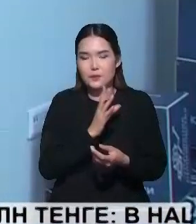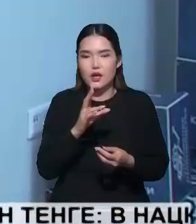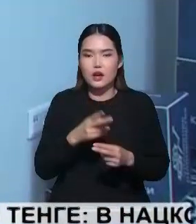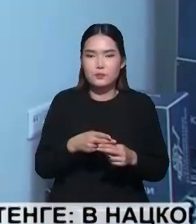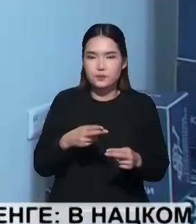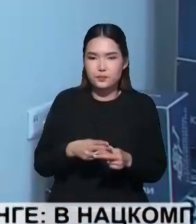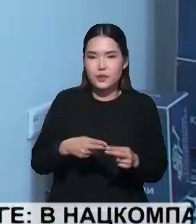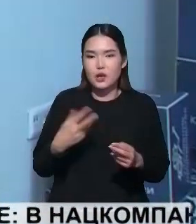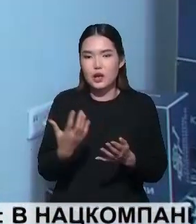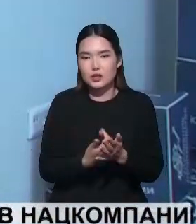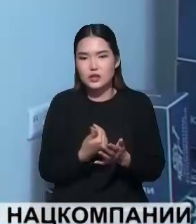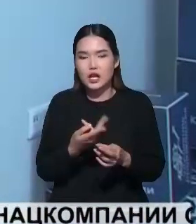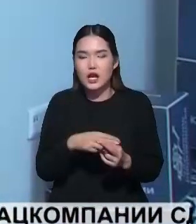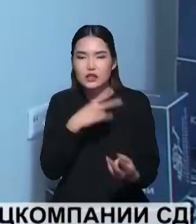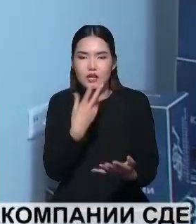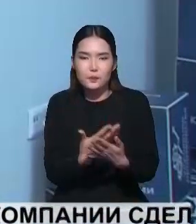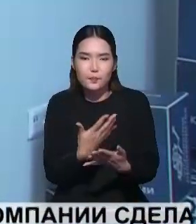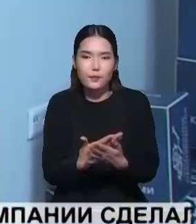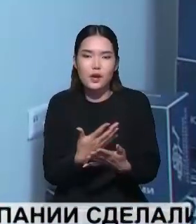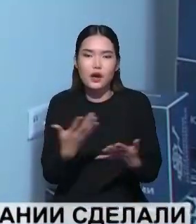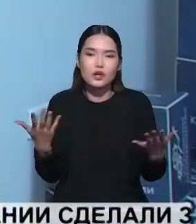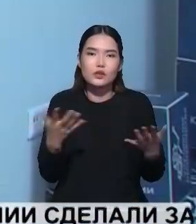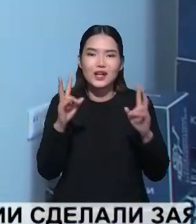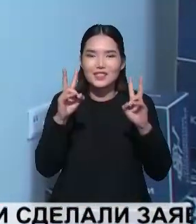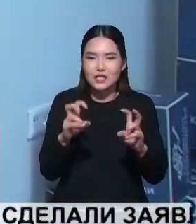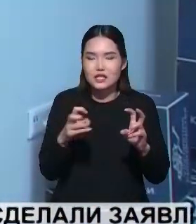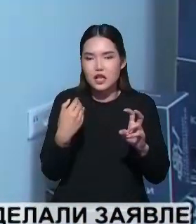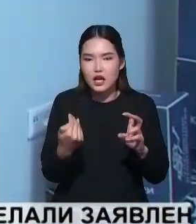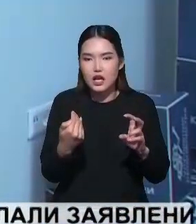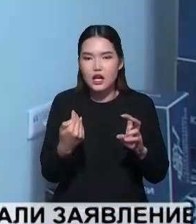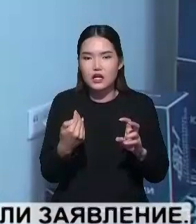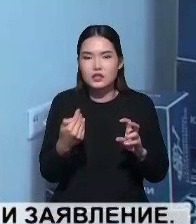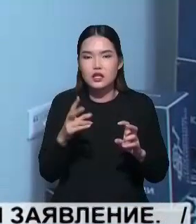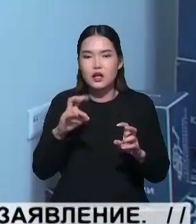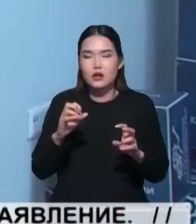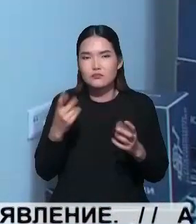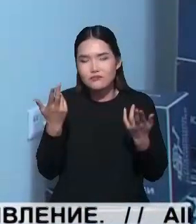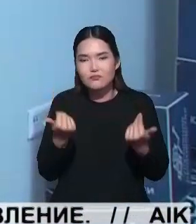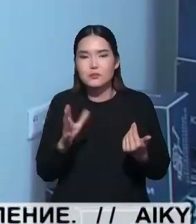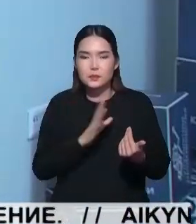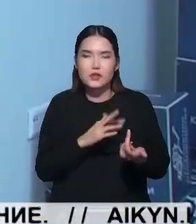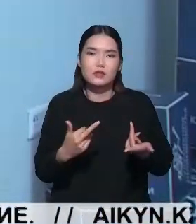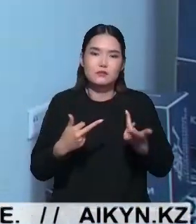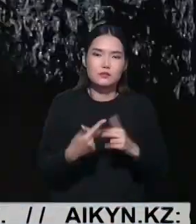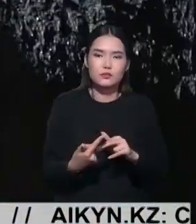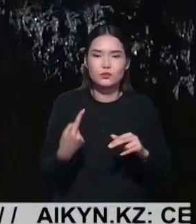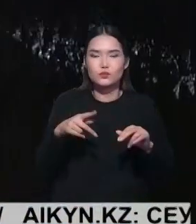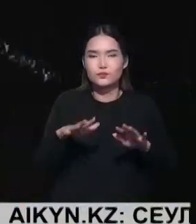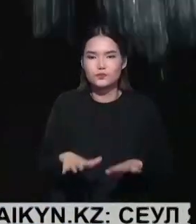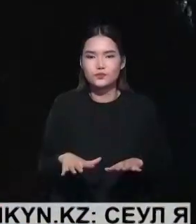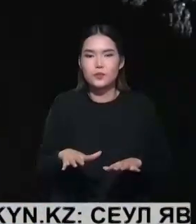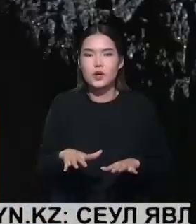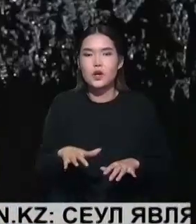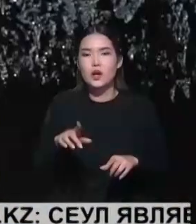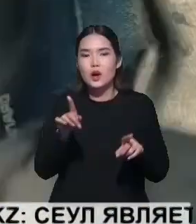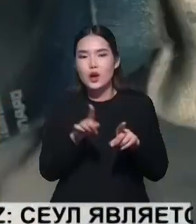чтобы дистанцироваться от этого названия, логично было переименовать и сделать ребрендинг компании. Помимо